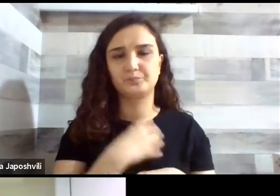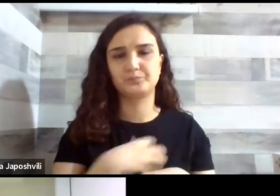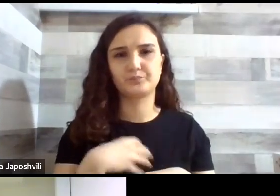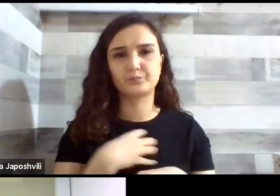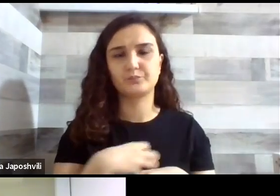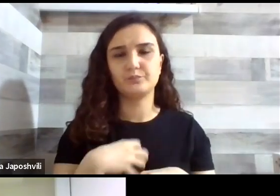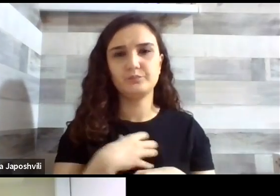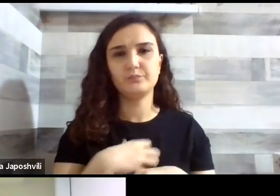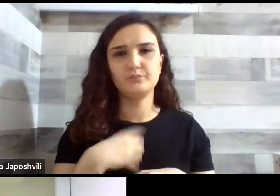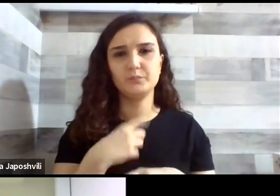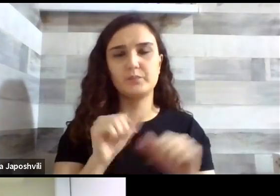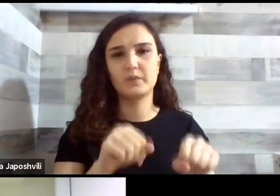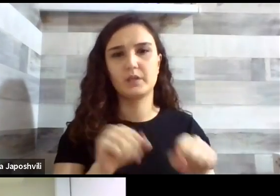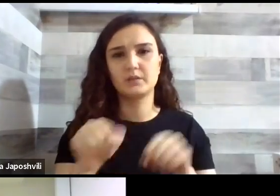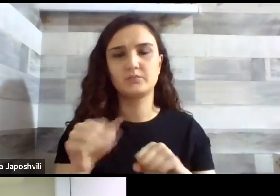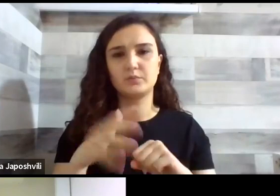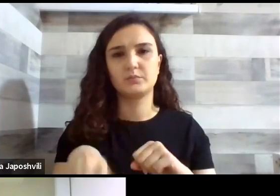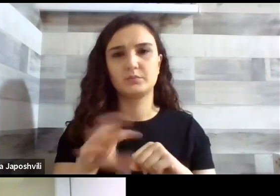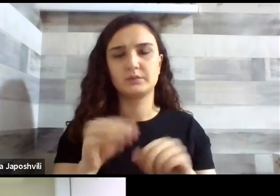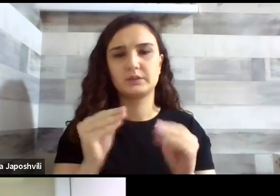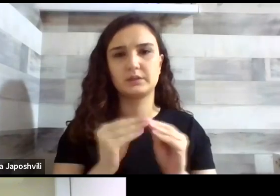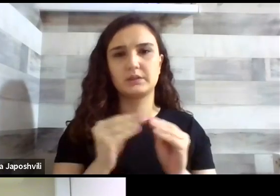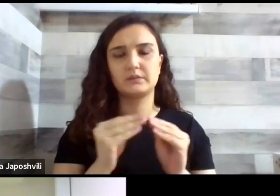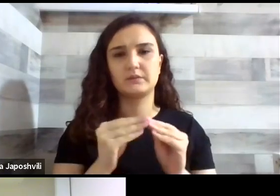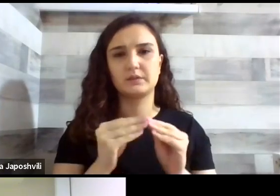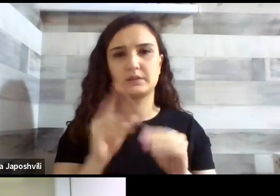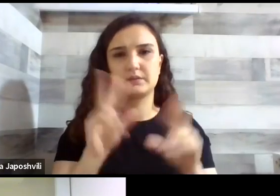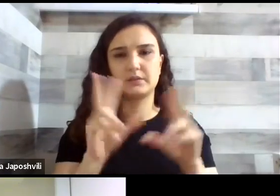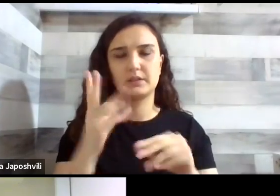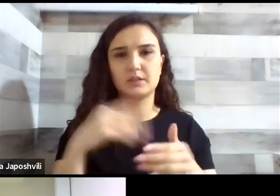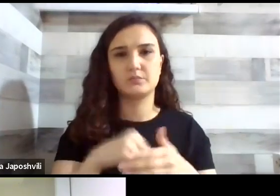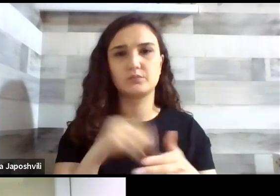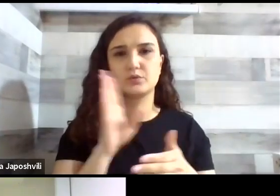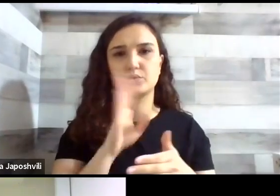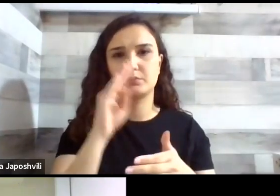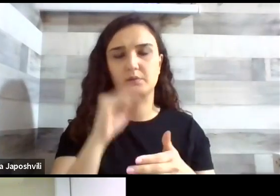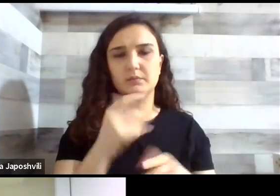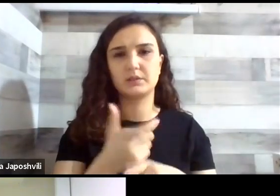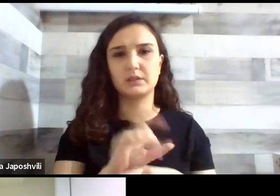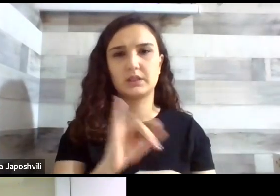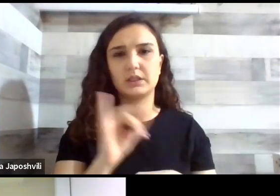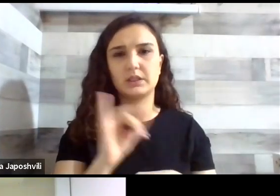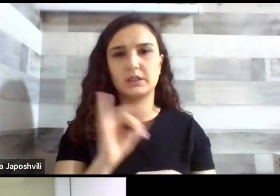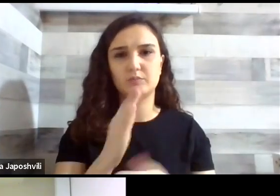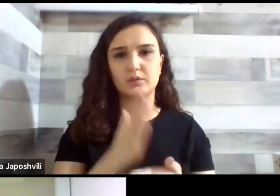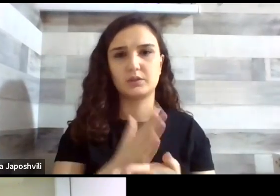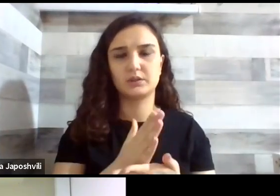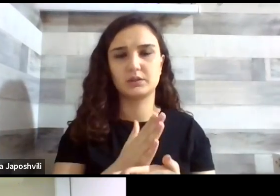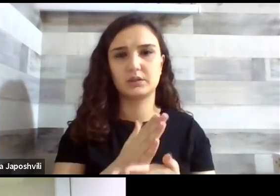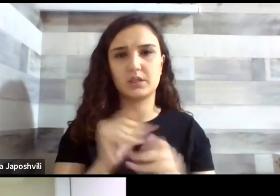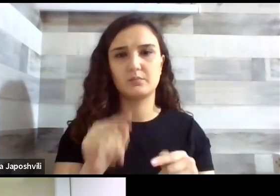მნიშვნელოვან შესაძლებლობად, იგივე თვლიან მშობლები, სხვათაშორის ძალიან დაინტერესებულია